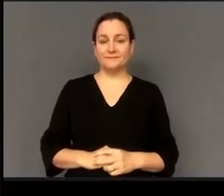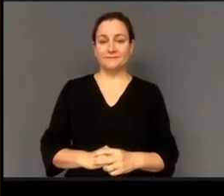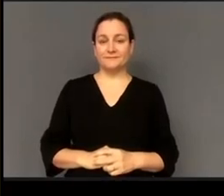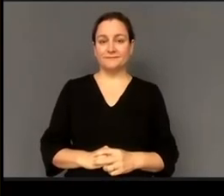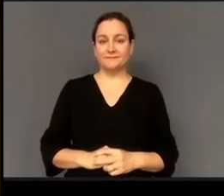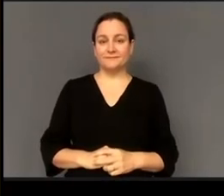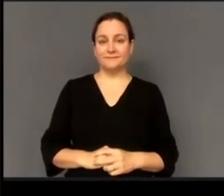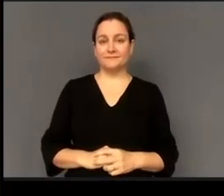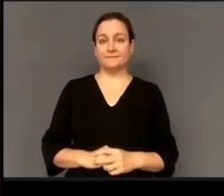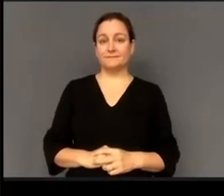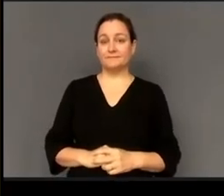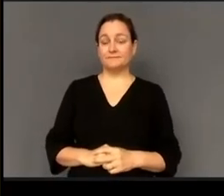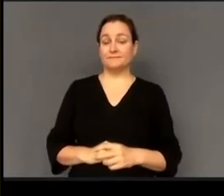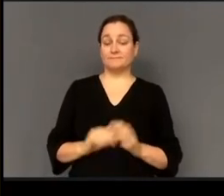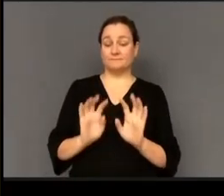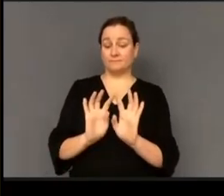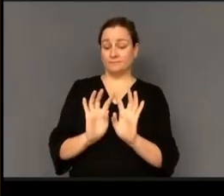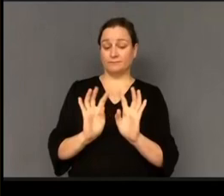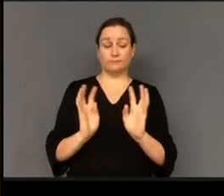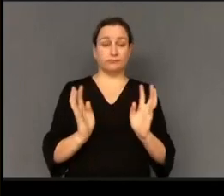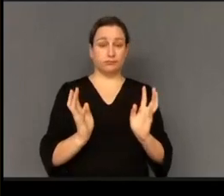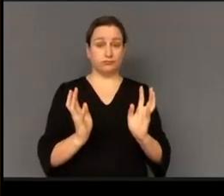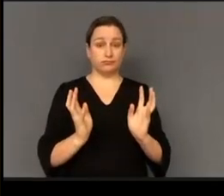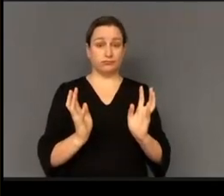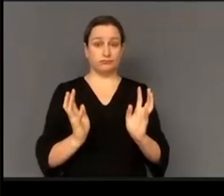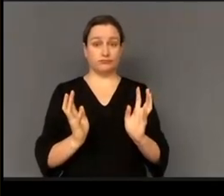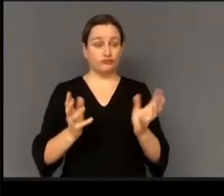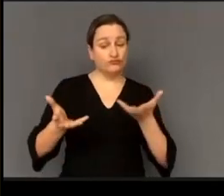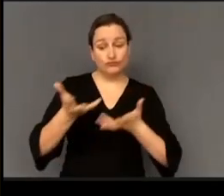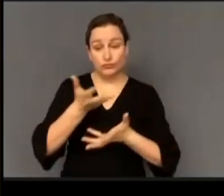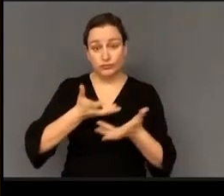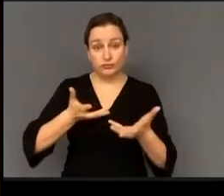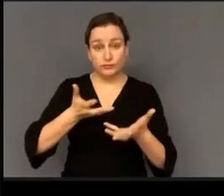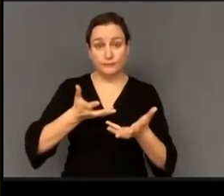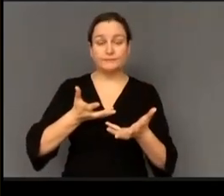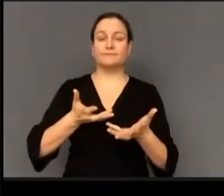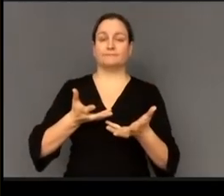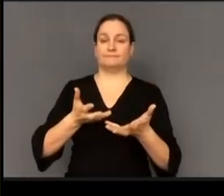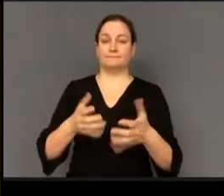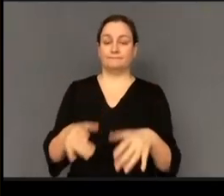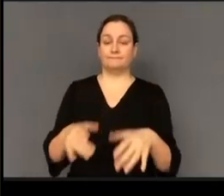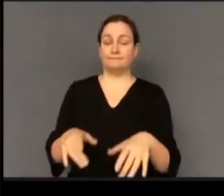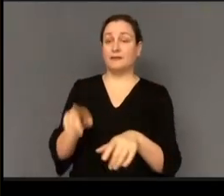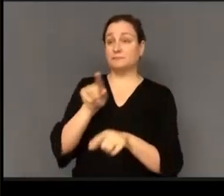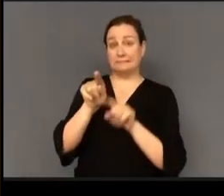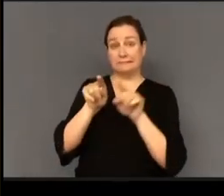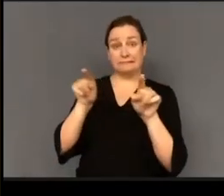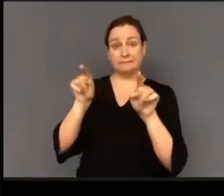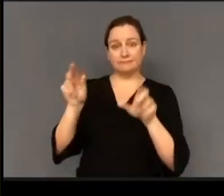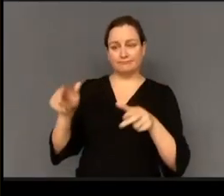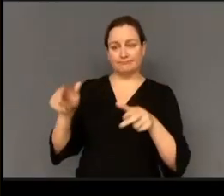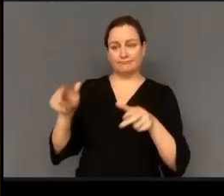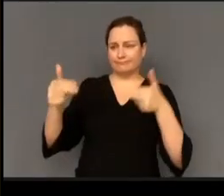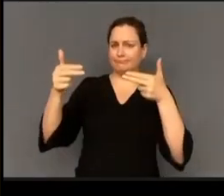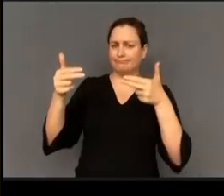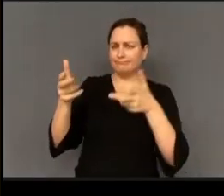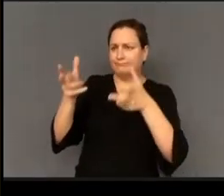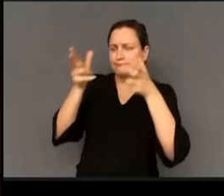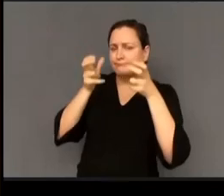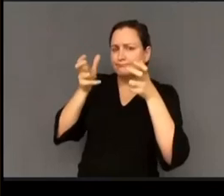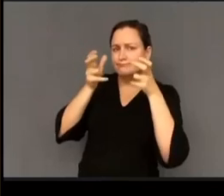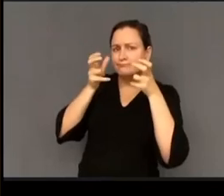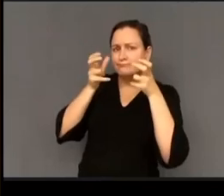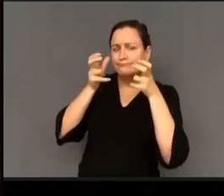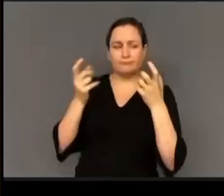のより良いあり方について日頃からご議論をいただきえまたその